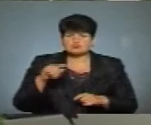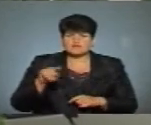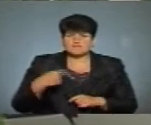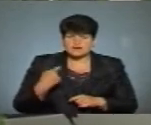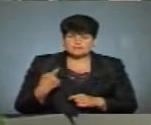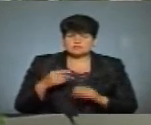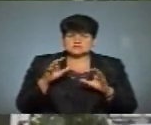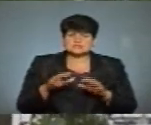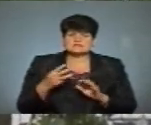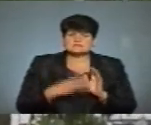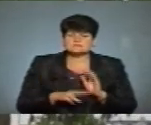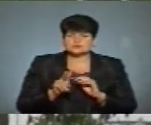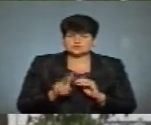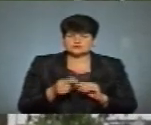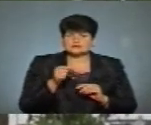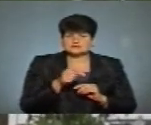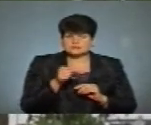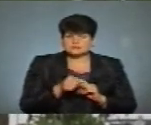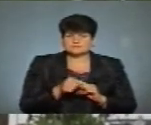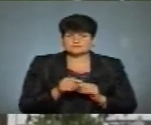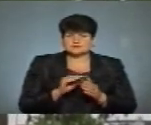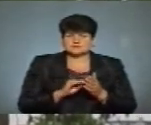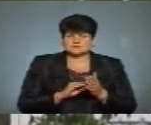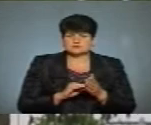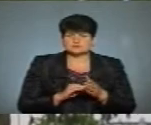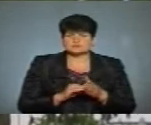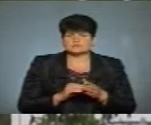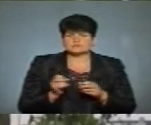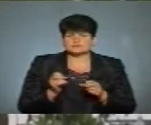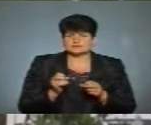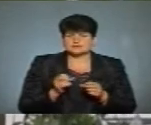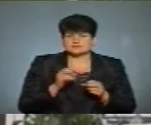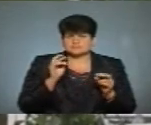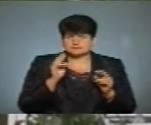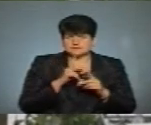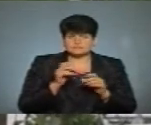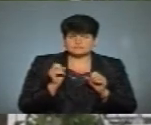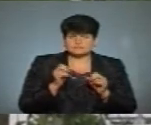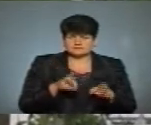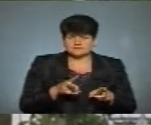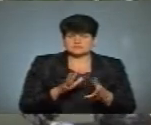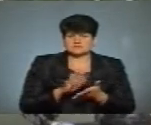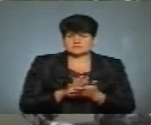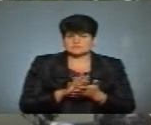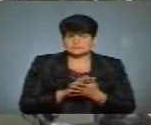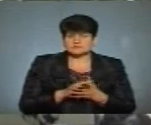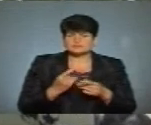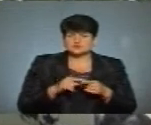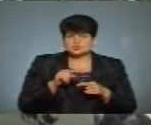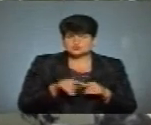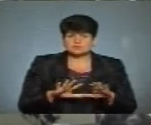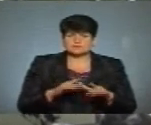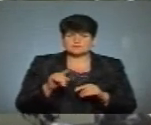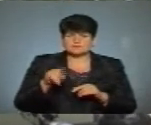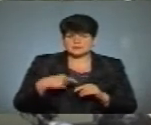статті 82. Дана стаття стосується поводження з відходами, а саме несанкціоноване видалення побутових відходів. В даному випадку